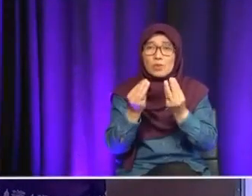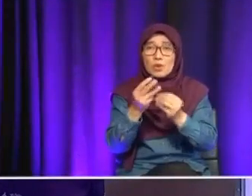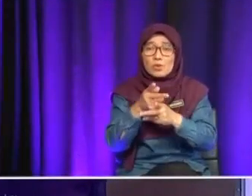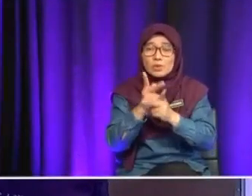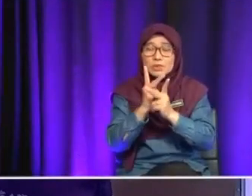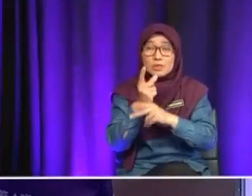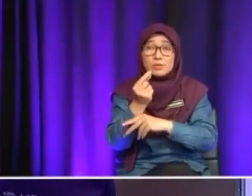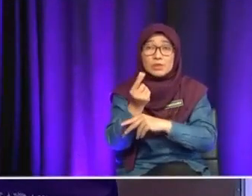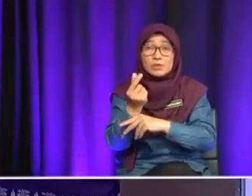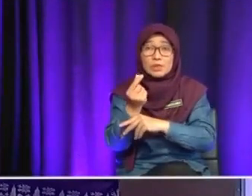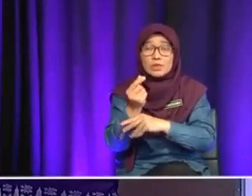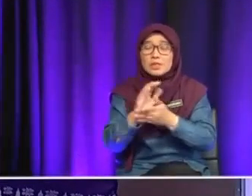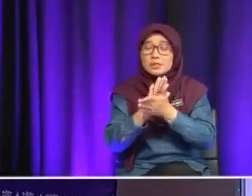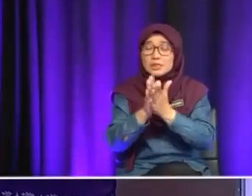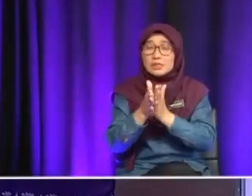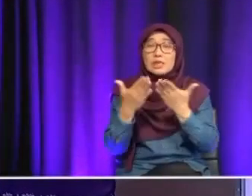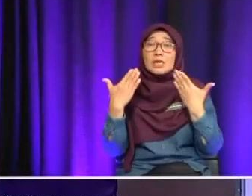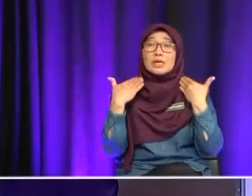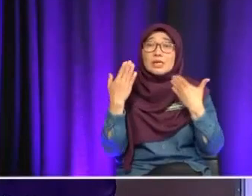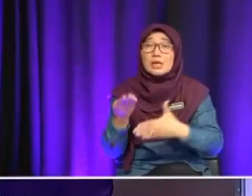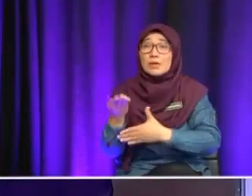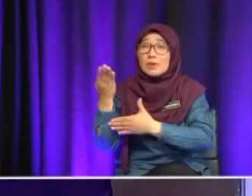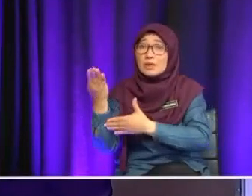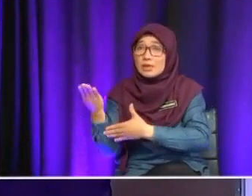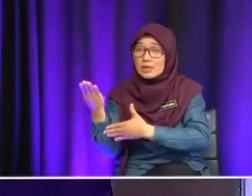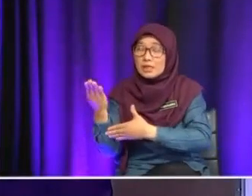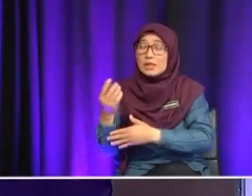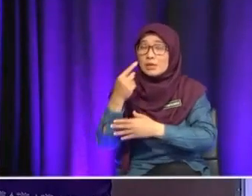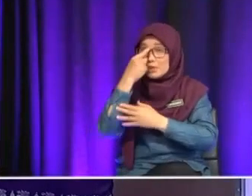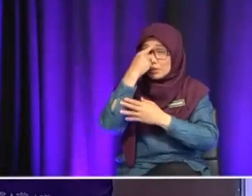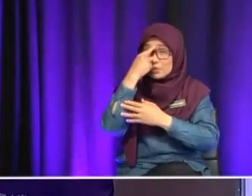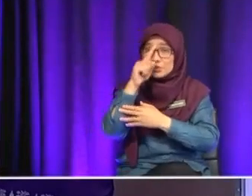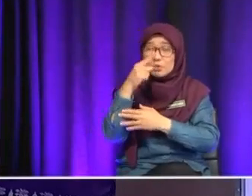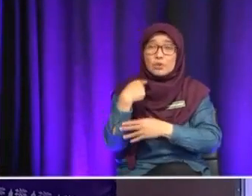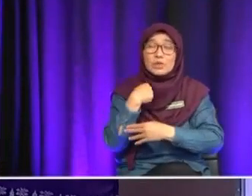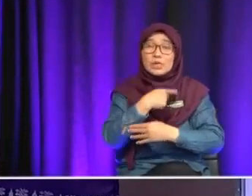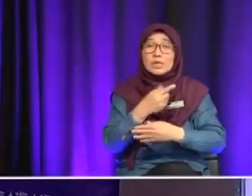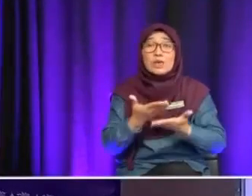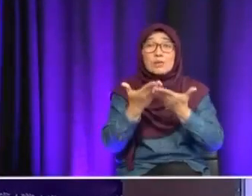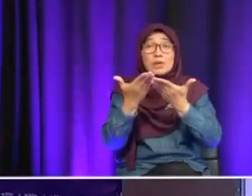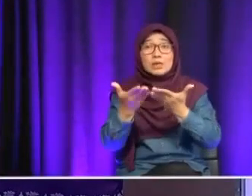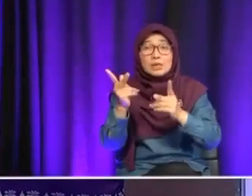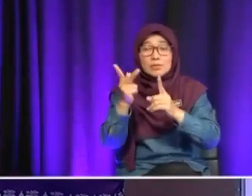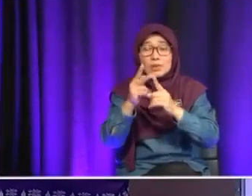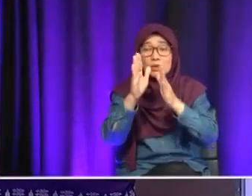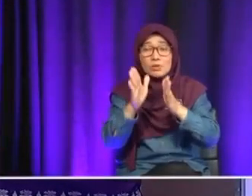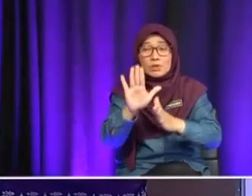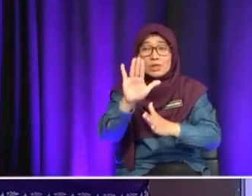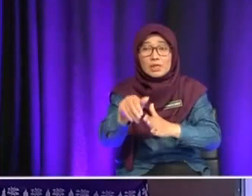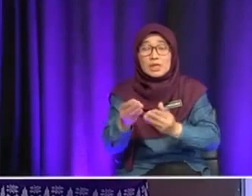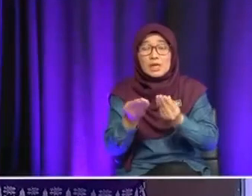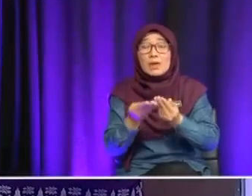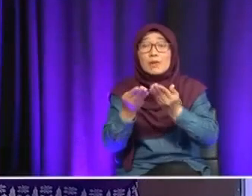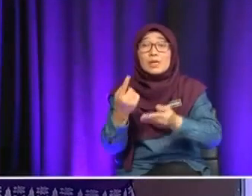barang kemas contohnya. Jadi itu yang kita panggil pajak gadai. Kita pajakkan untuk kita dapatkan